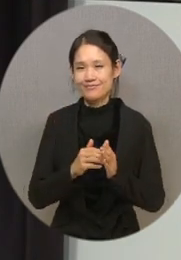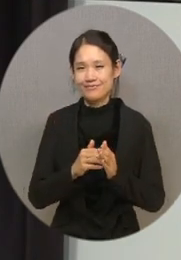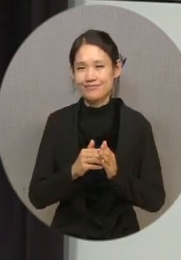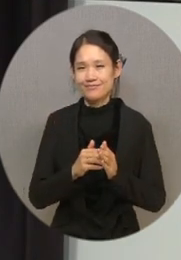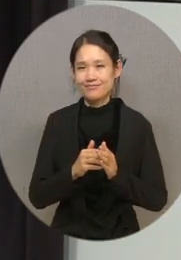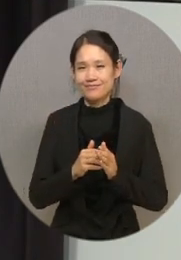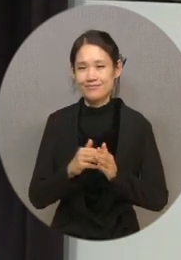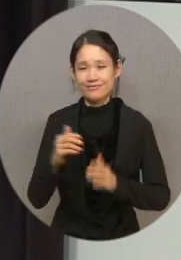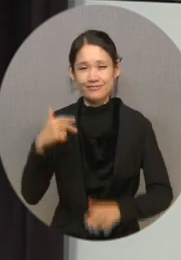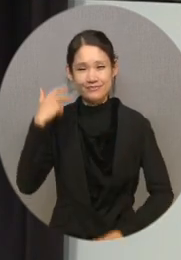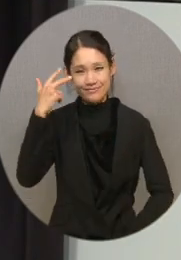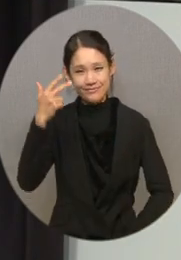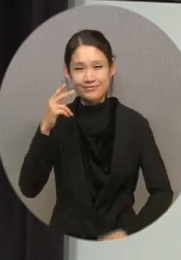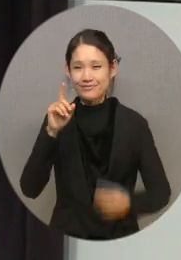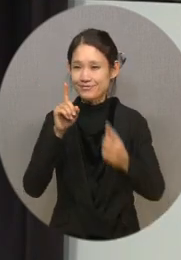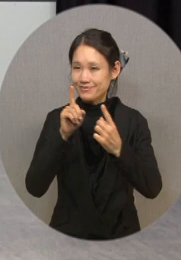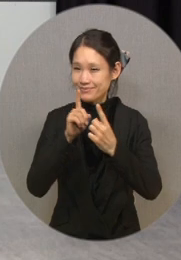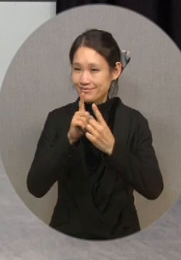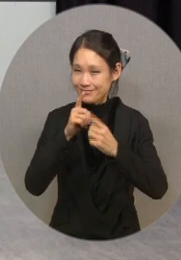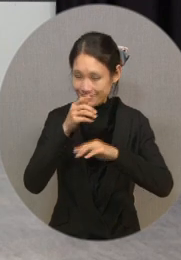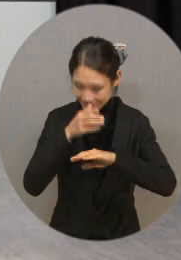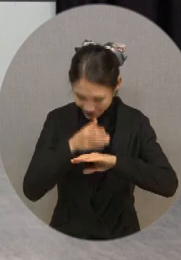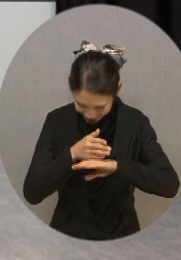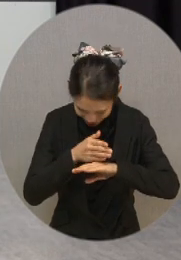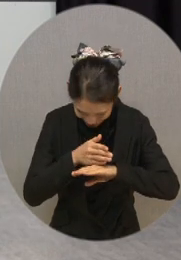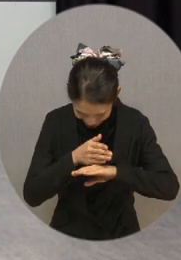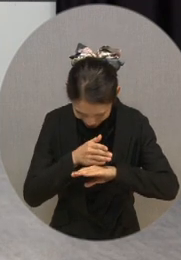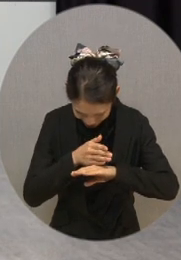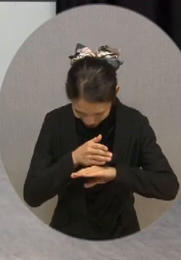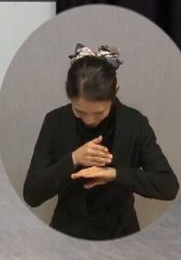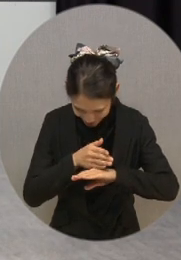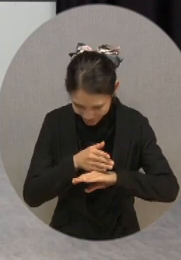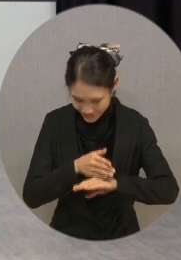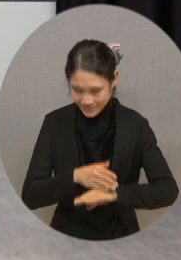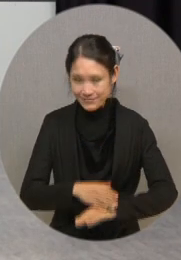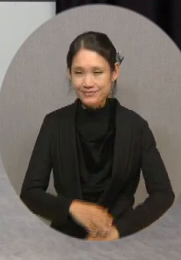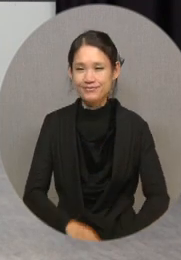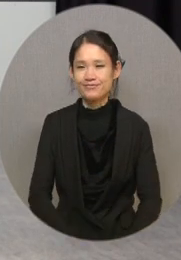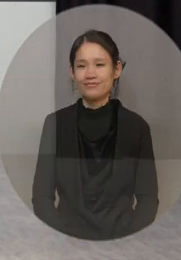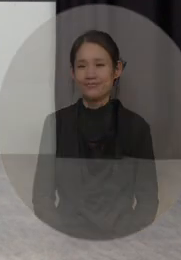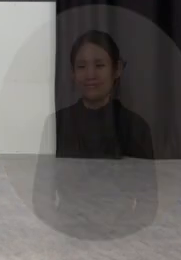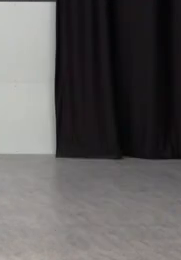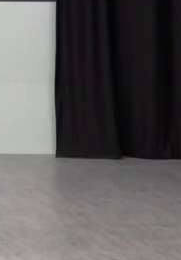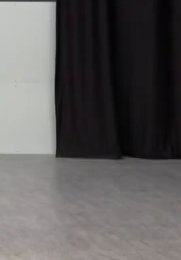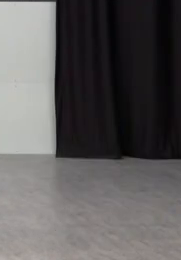다음 시간에 뵙겠습니다. 감사합니다. 고맙습니다. 아유, 감사합니다.